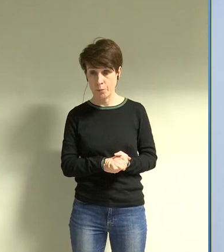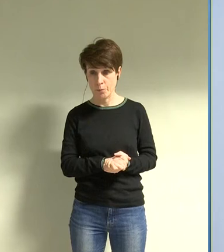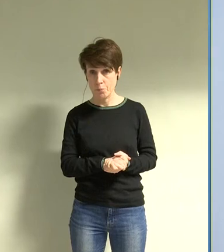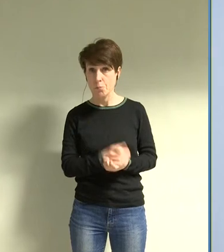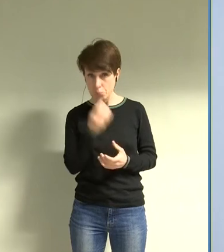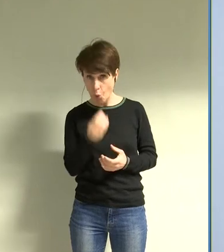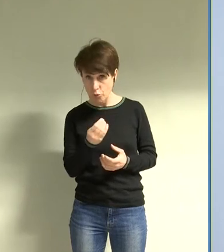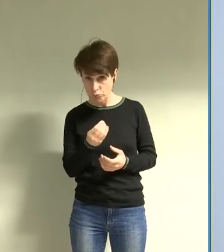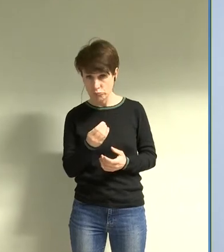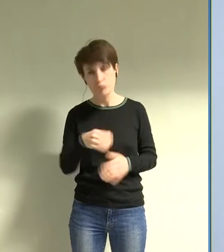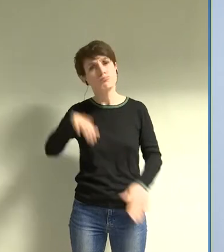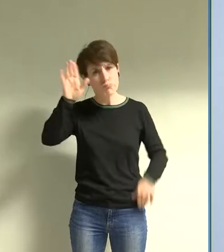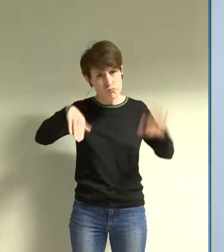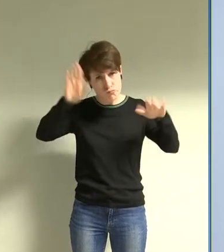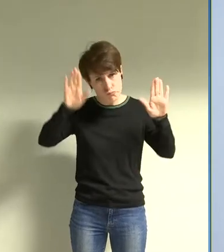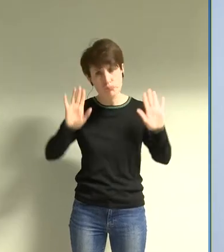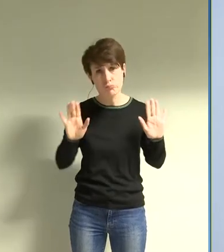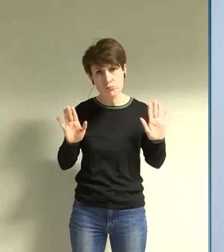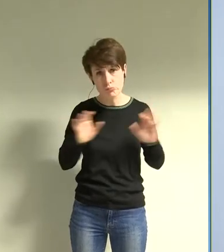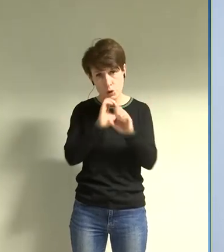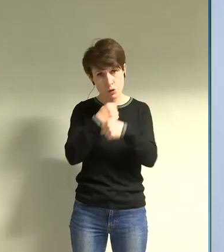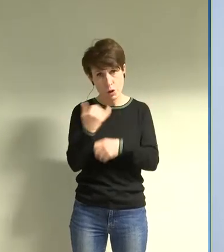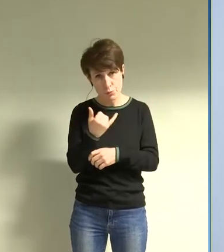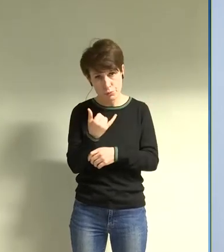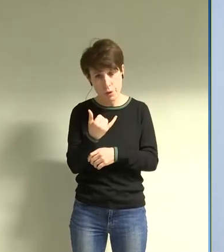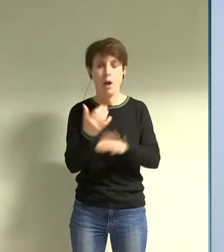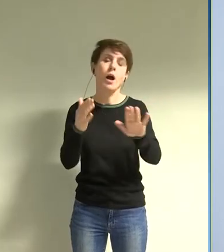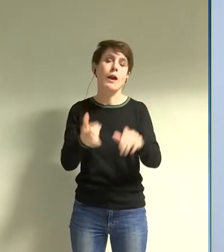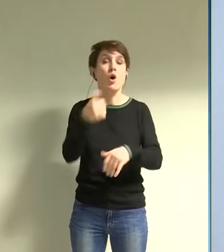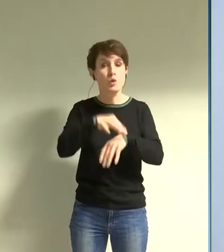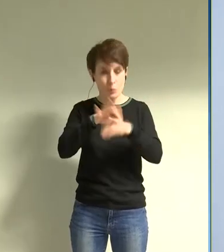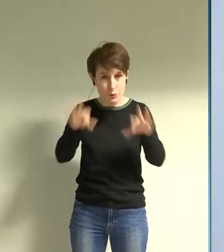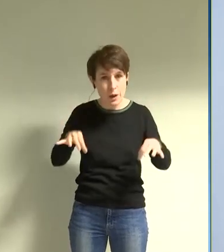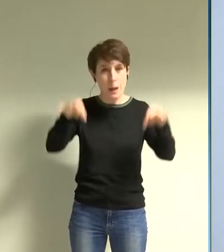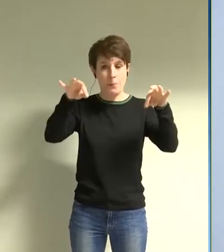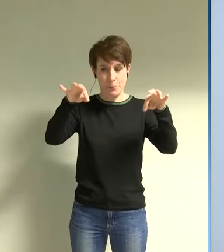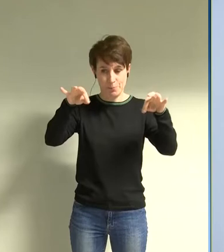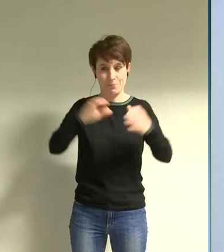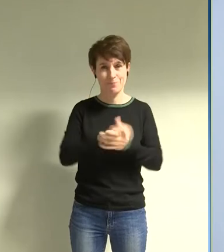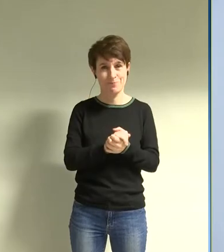c'est bon on a levé une mine de suspension et de drones